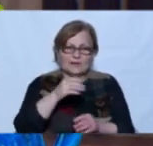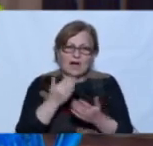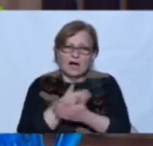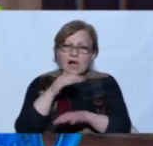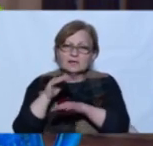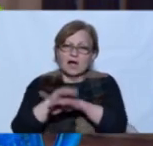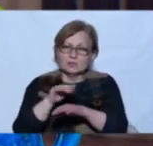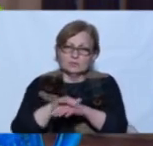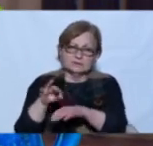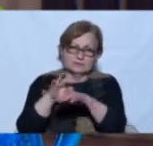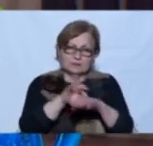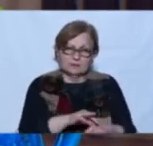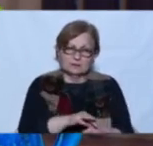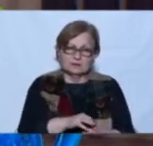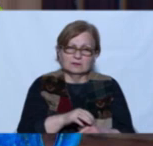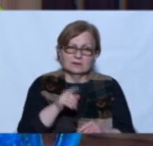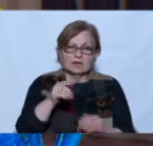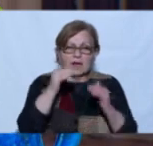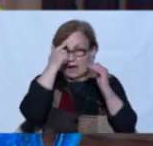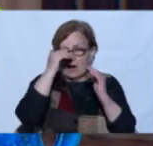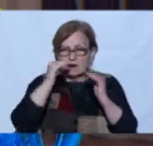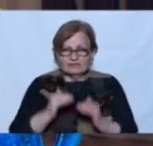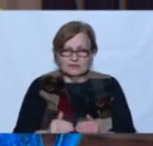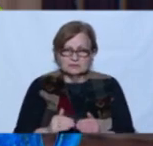არგუმენტთან დაკავშირებით, როგორ აქვეითებს